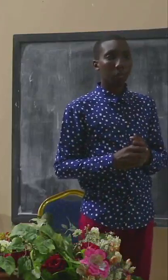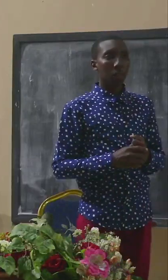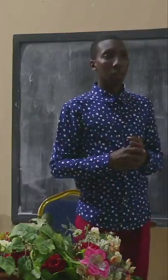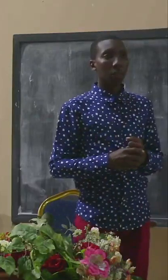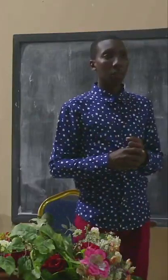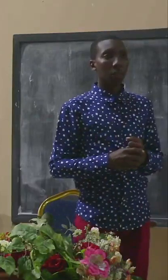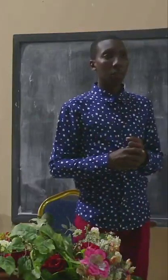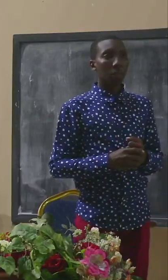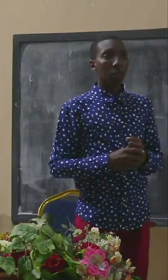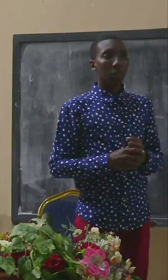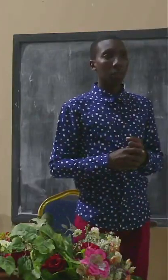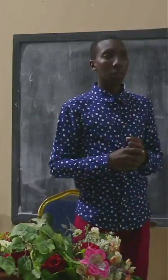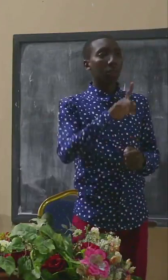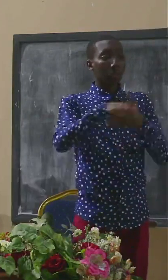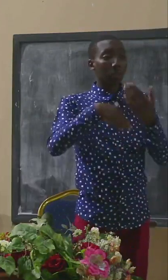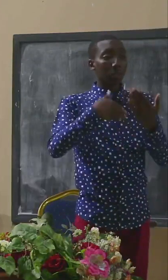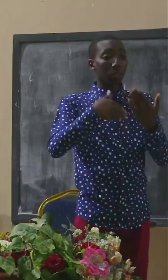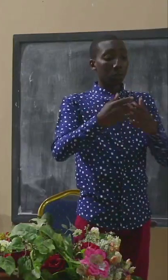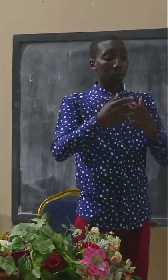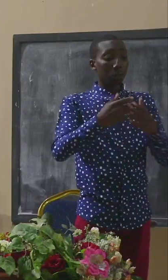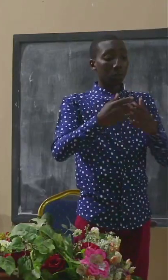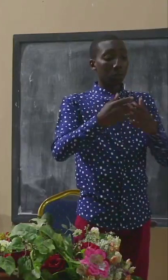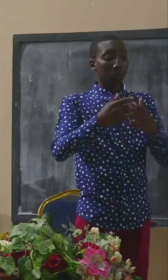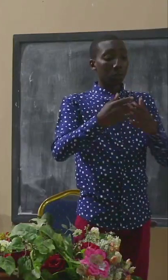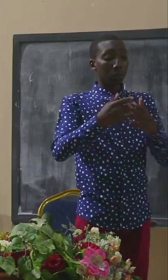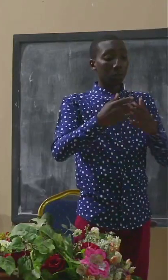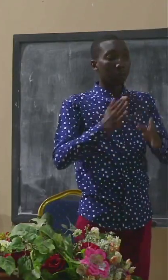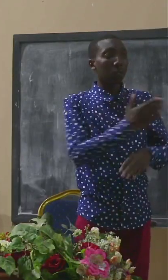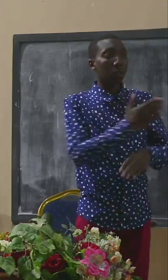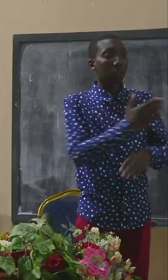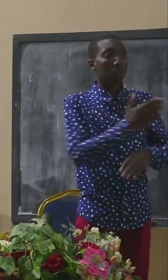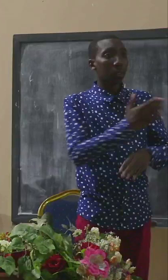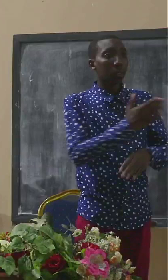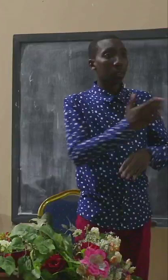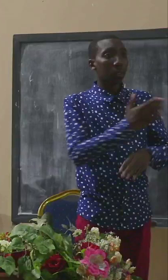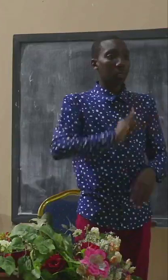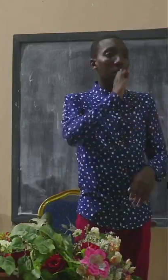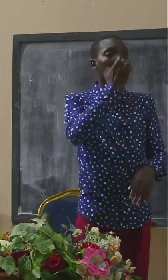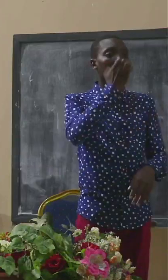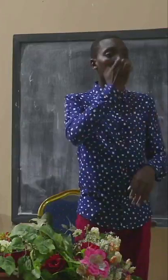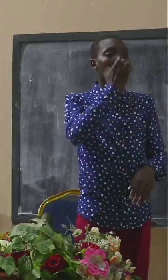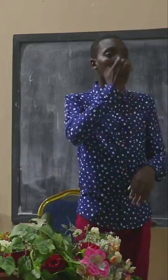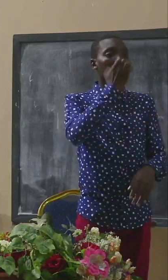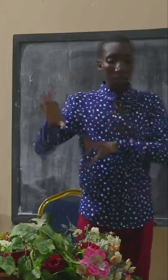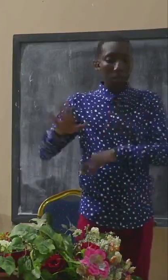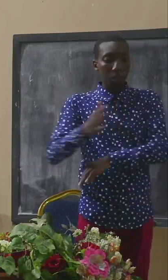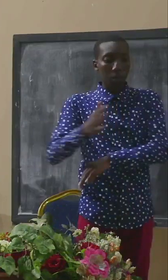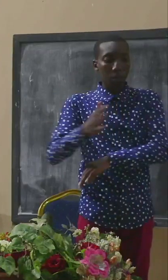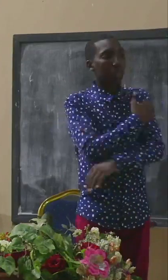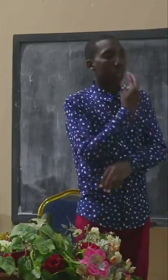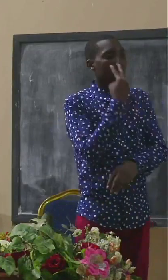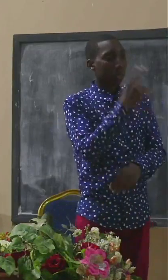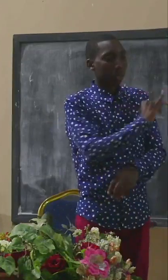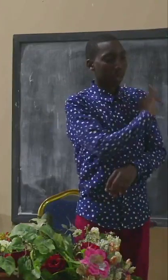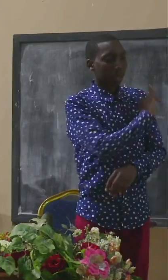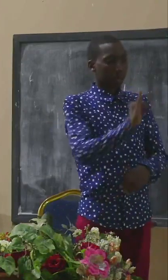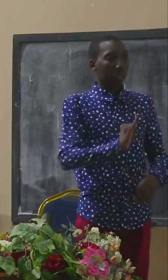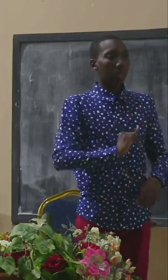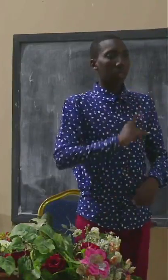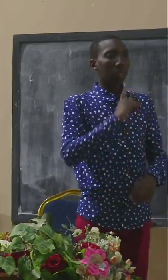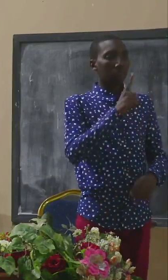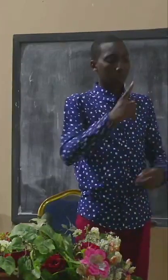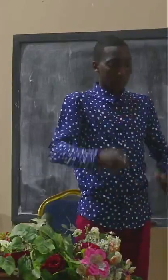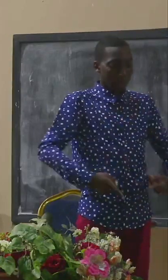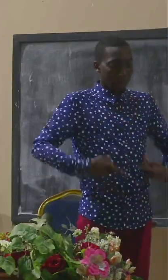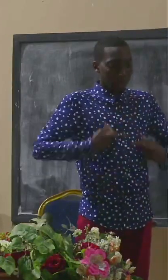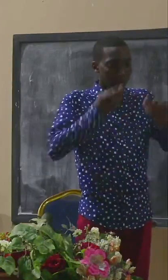Et le vivant. Na aliye hai. Et j'ai été mort. Nilikuwa nimekufa. Et voici je suis vivant au siècle